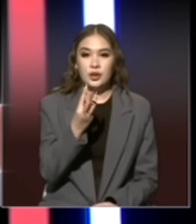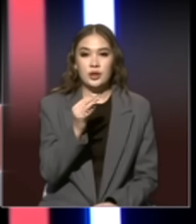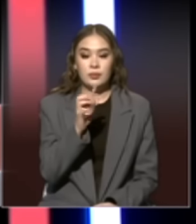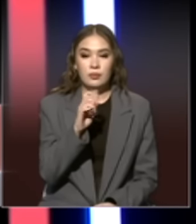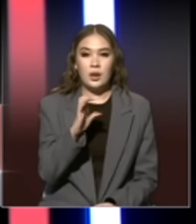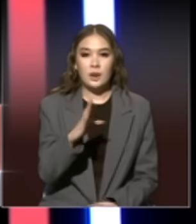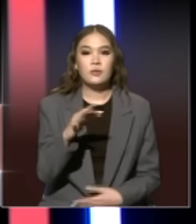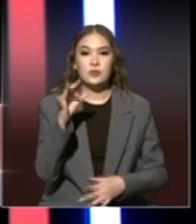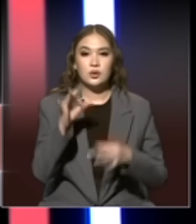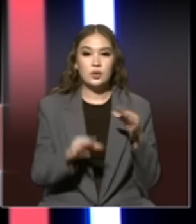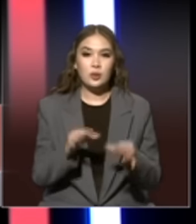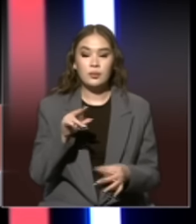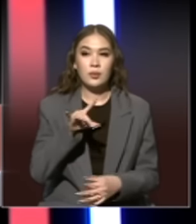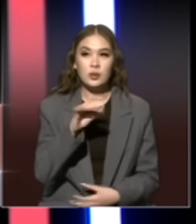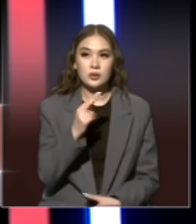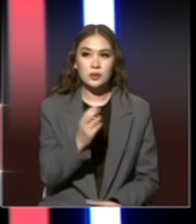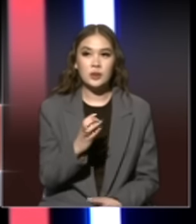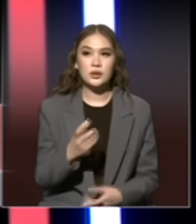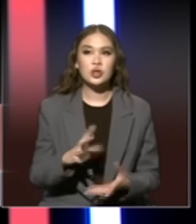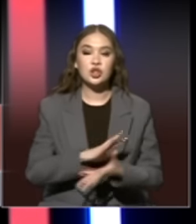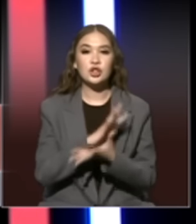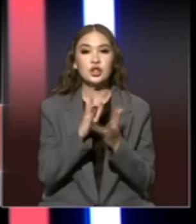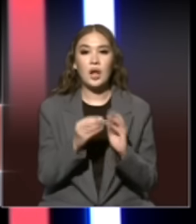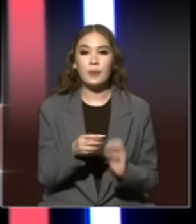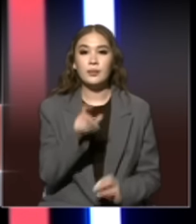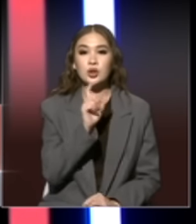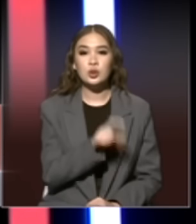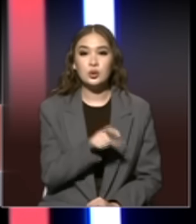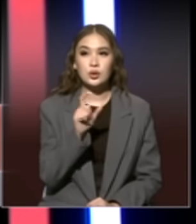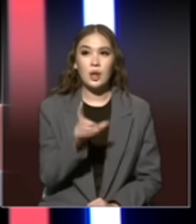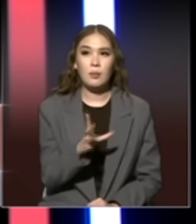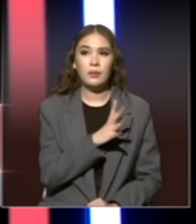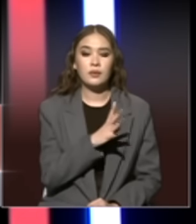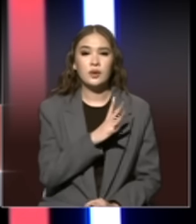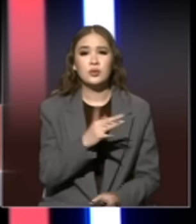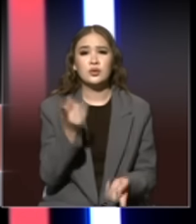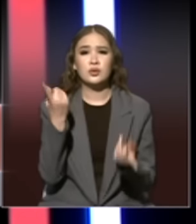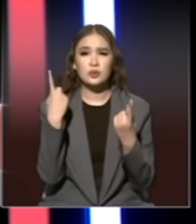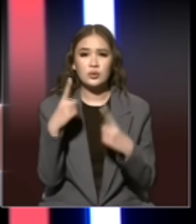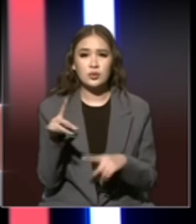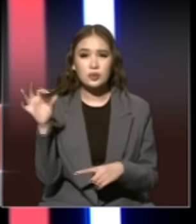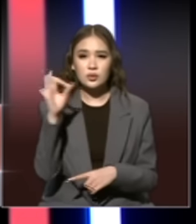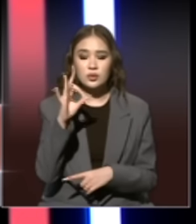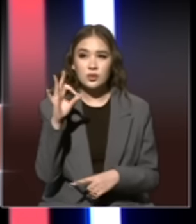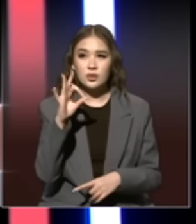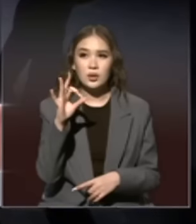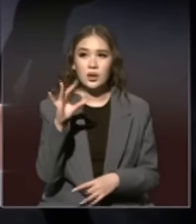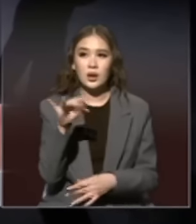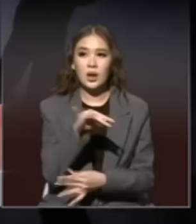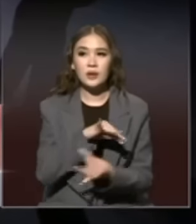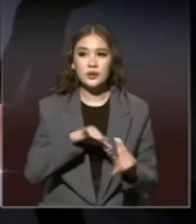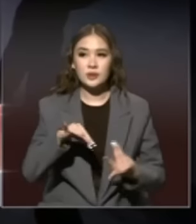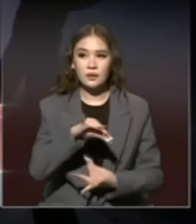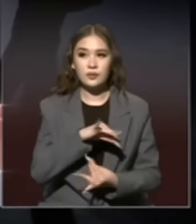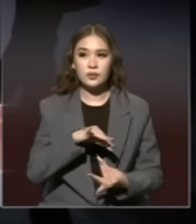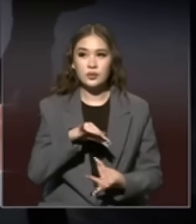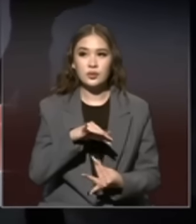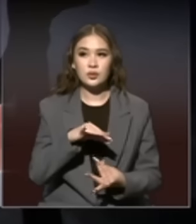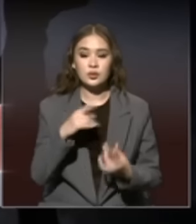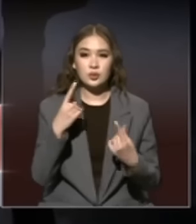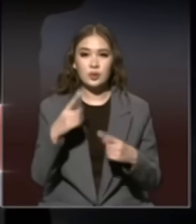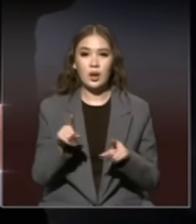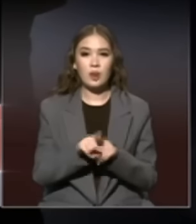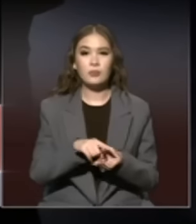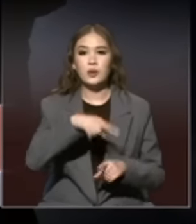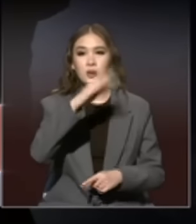деп айтайық. Жалпы кейбір азаматтар біресе былай көтеріп, бірегі кардиология сияқты болды ғой,